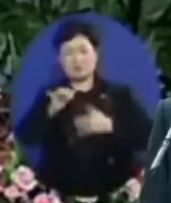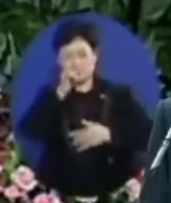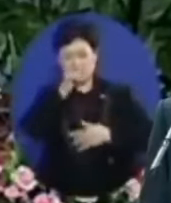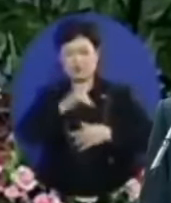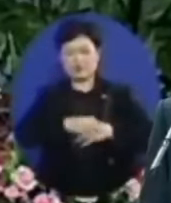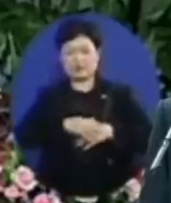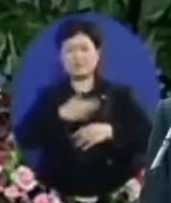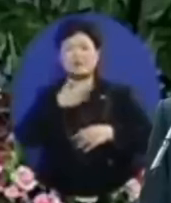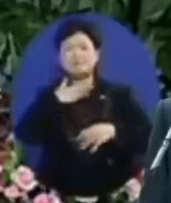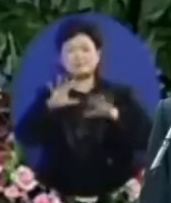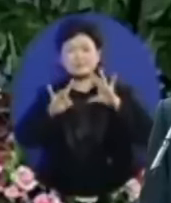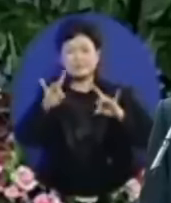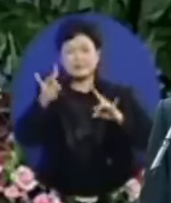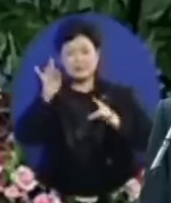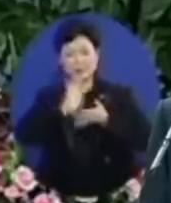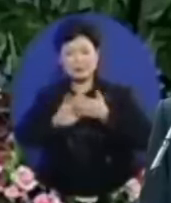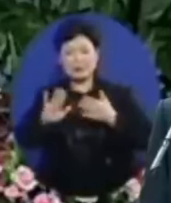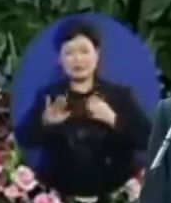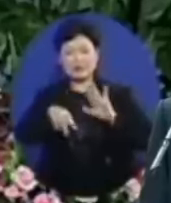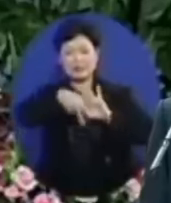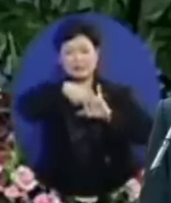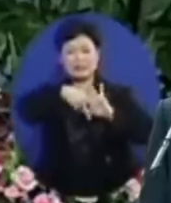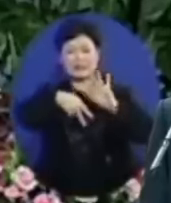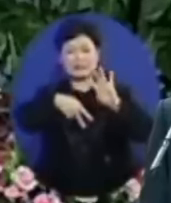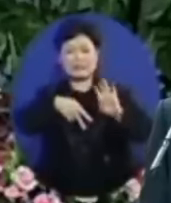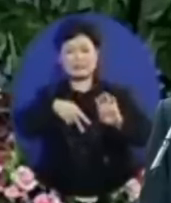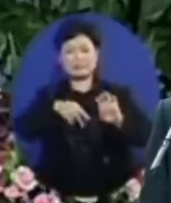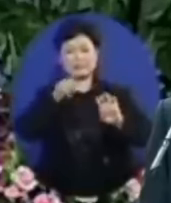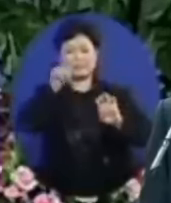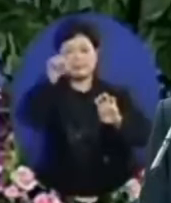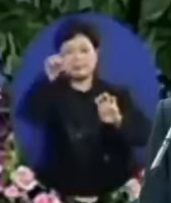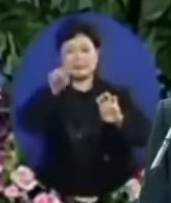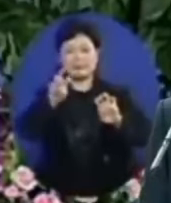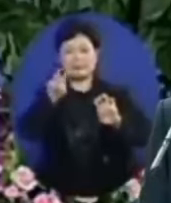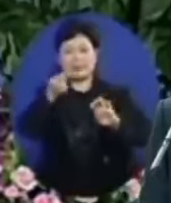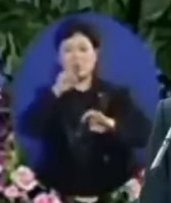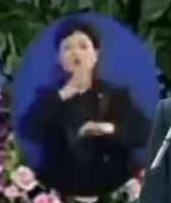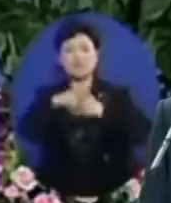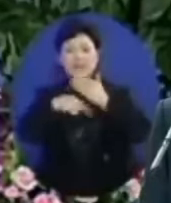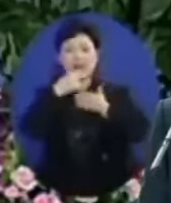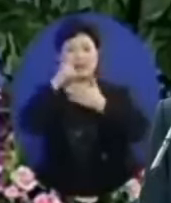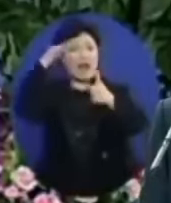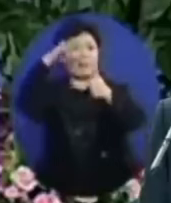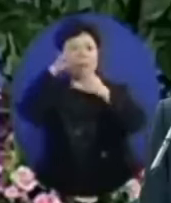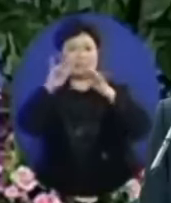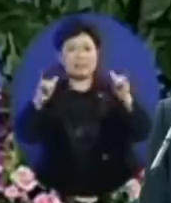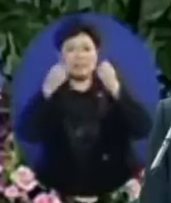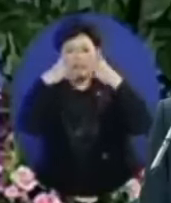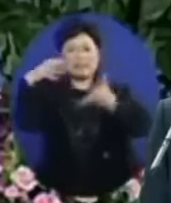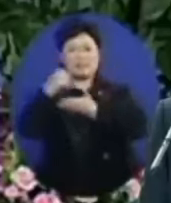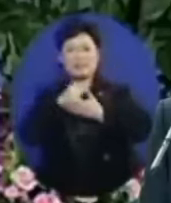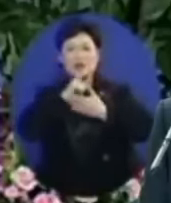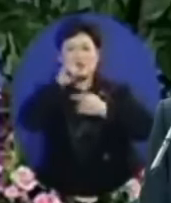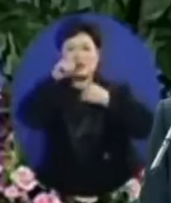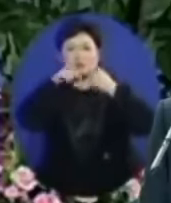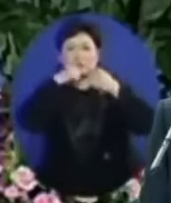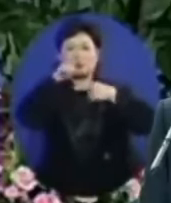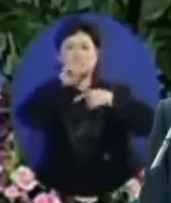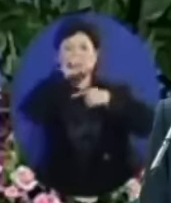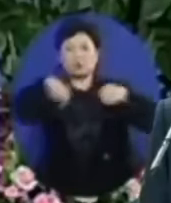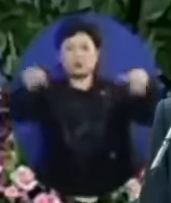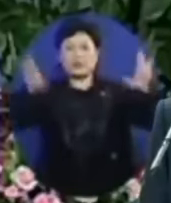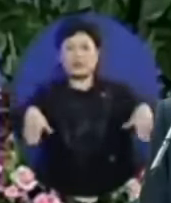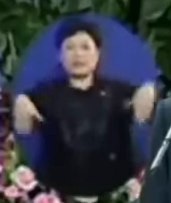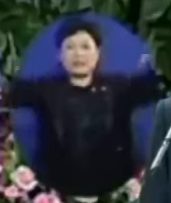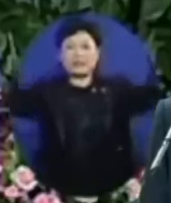수가 있는 것입니다. 이사야 40장 31절에 오직 야훼를 앙망하는 자는 새 힘을 얻으리니 독수리가 날개치며 올라감 같을